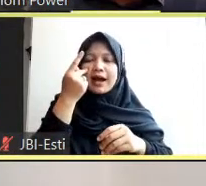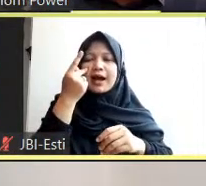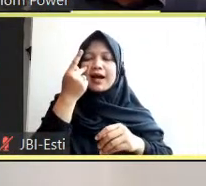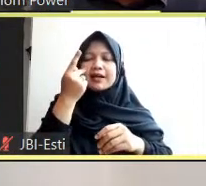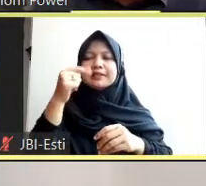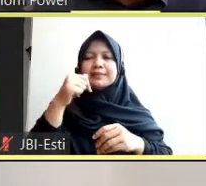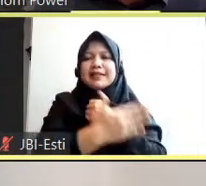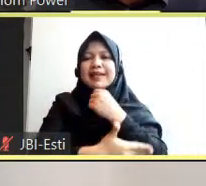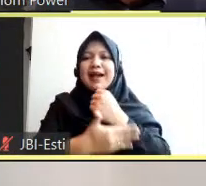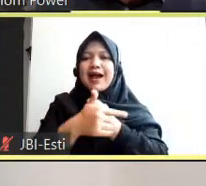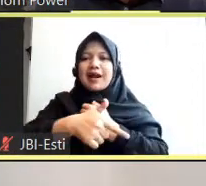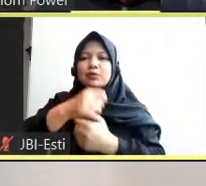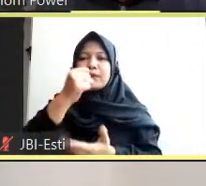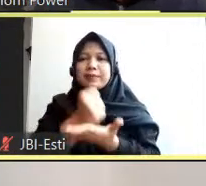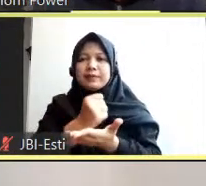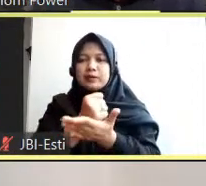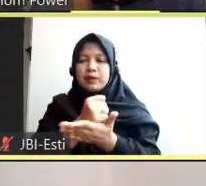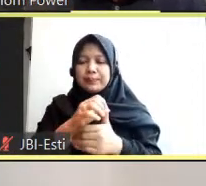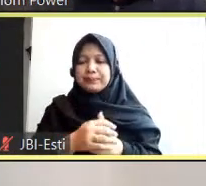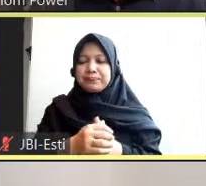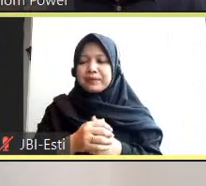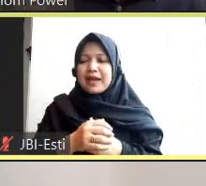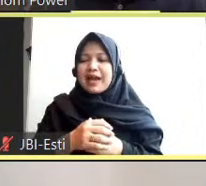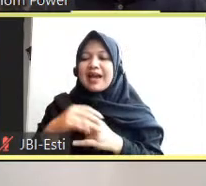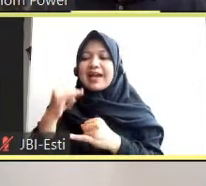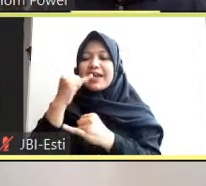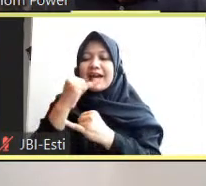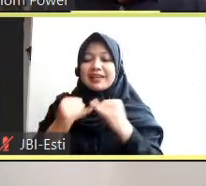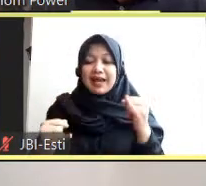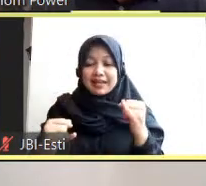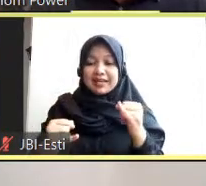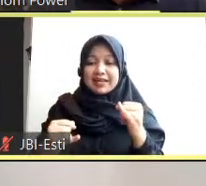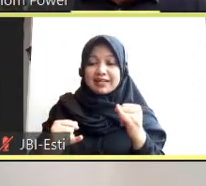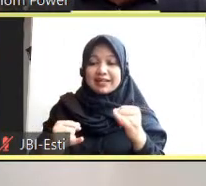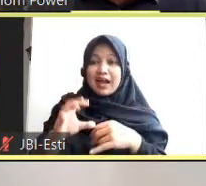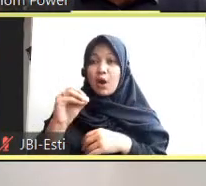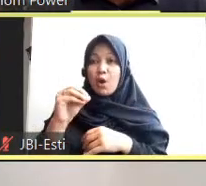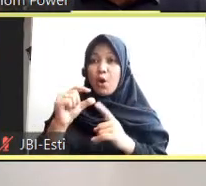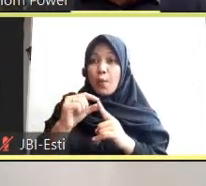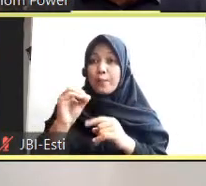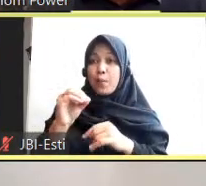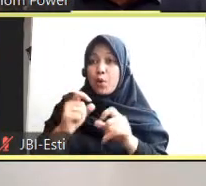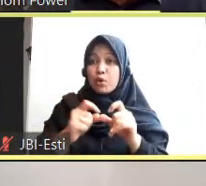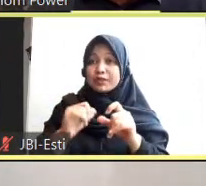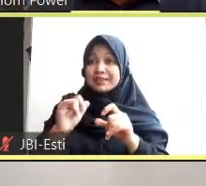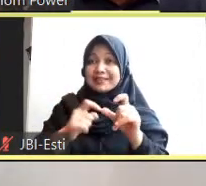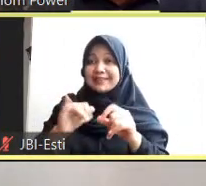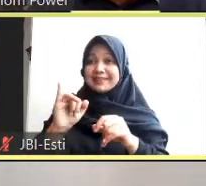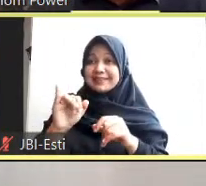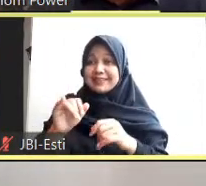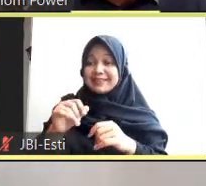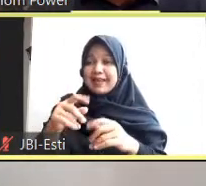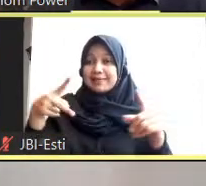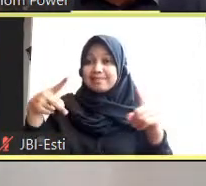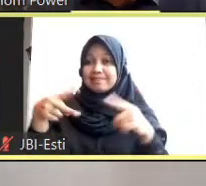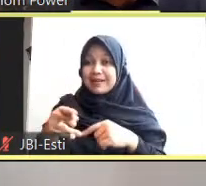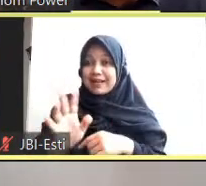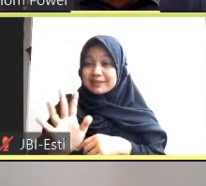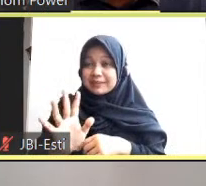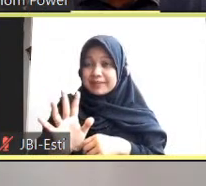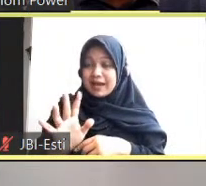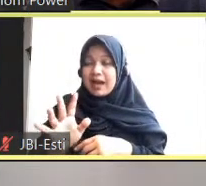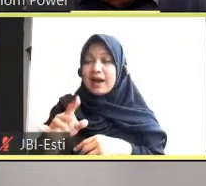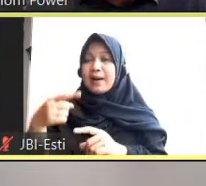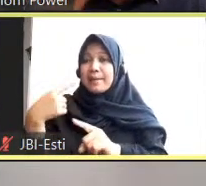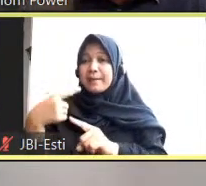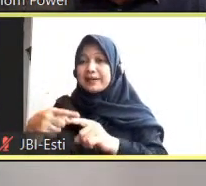Kemudian yang terakhir, oposisi yang bukan resmi, oposisi yang tidak resmi, dan juga aksi unjuk rasa di